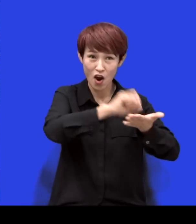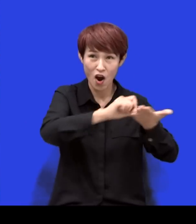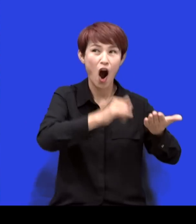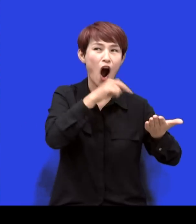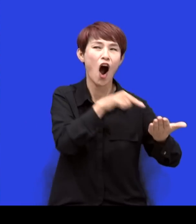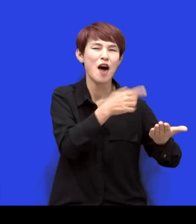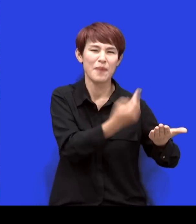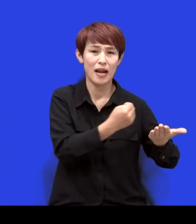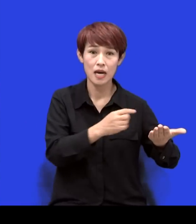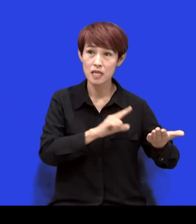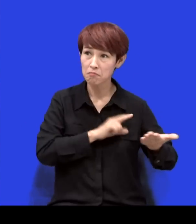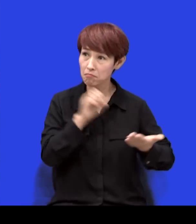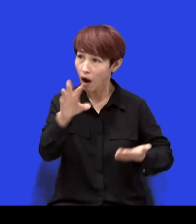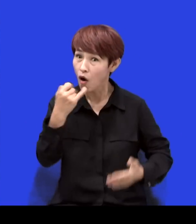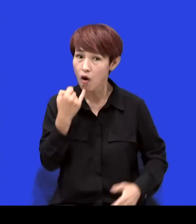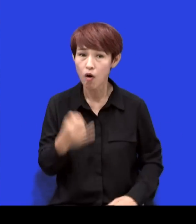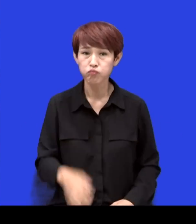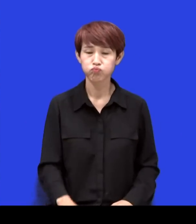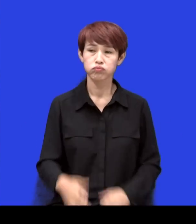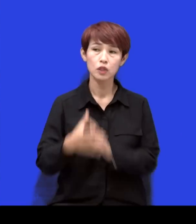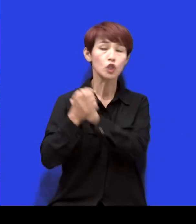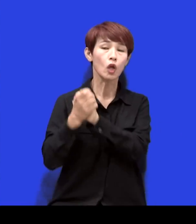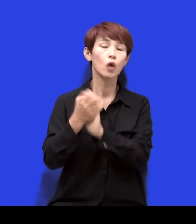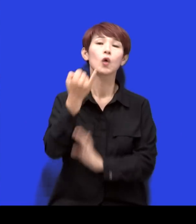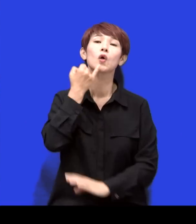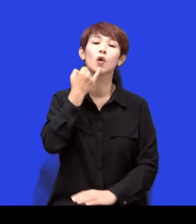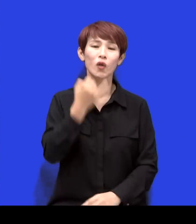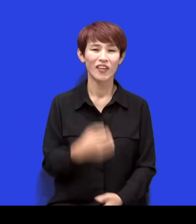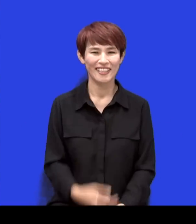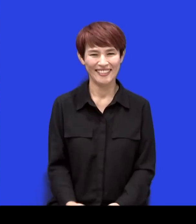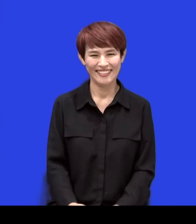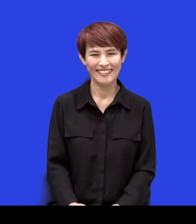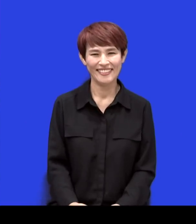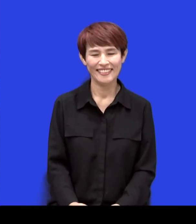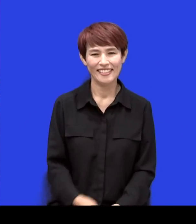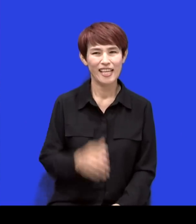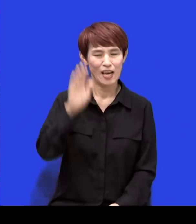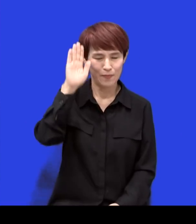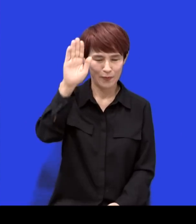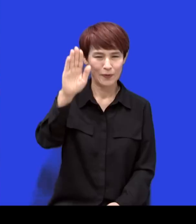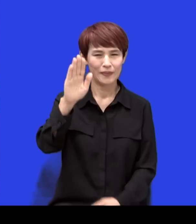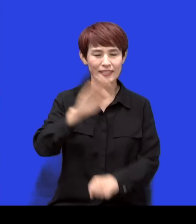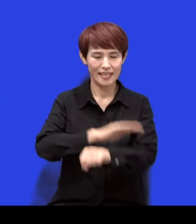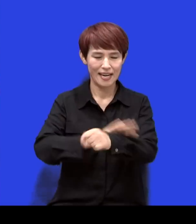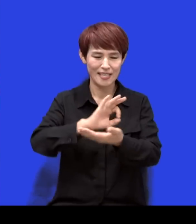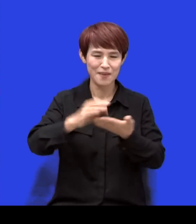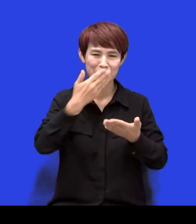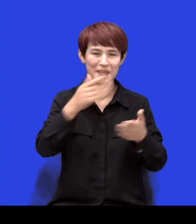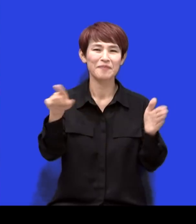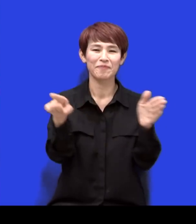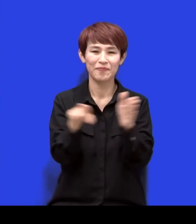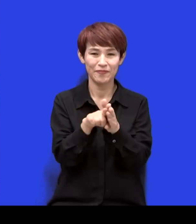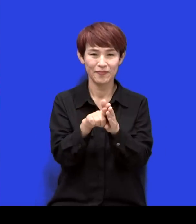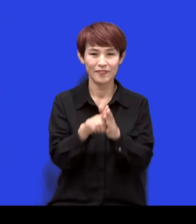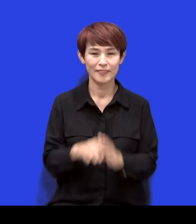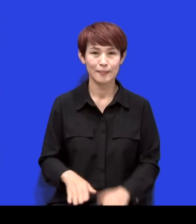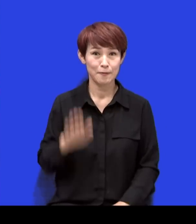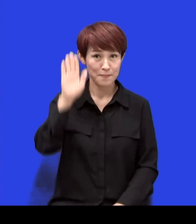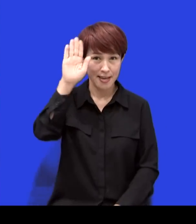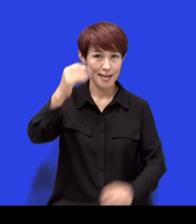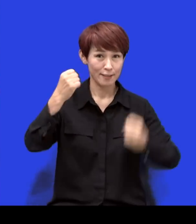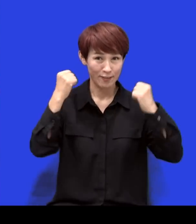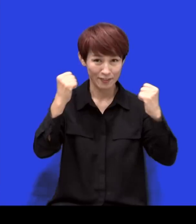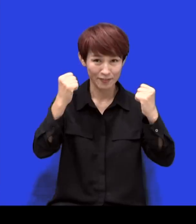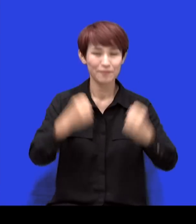근데 그렇게 실명 거론해도 괜찮아요? 괜찮아요. 저 잘 칠합니다. 네, 네네. 네, 알겠습니다. 예, 앞으로 그런 작가님으로 하나님께서 사용하시리라 믿으면서 작가님의 미래를 저희도